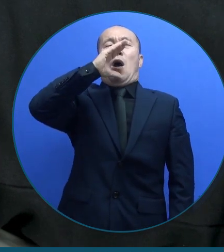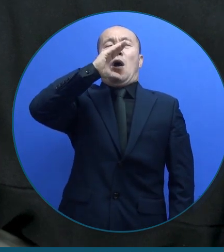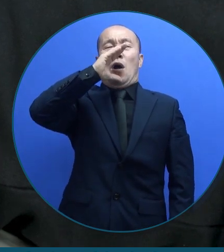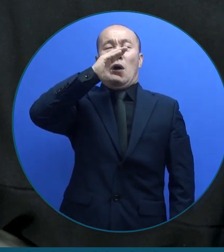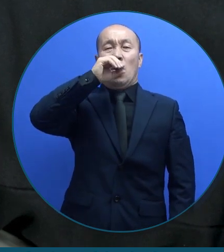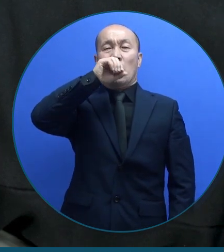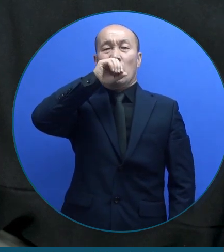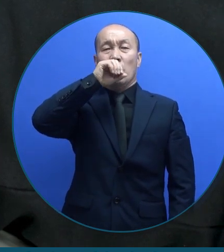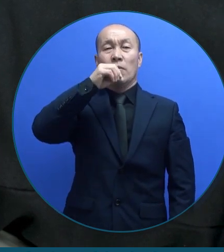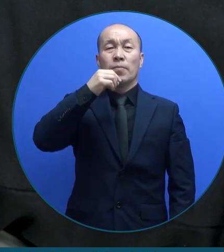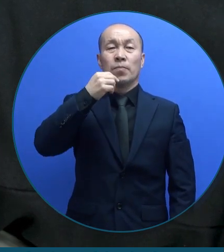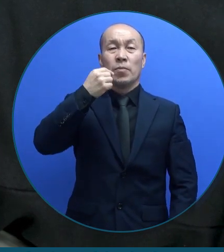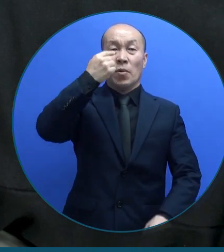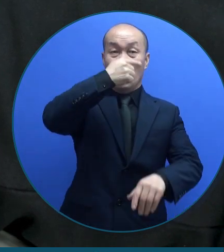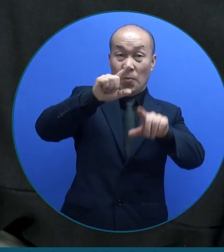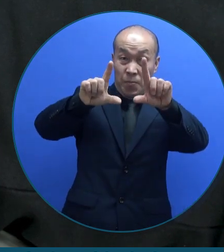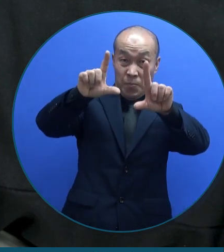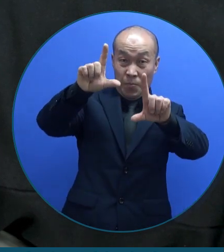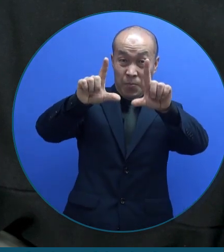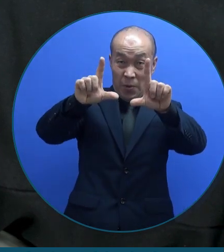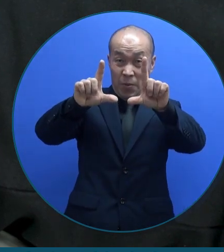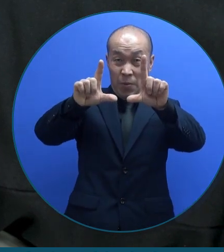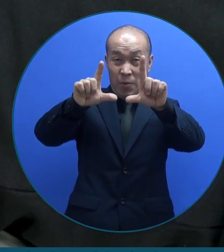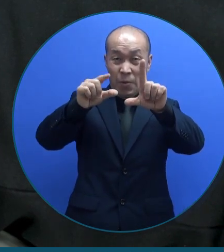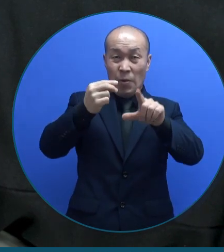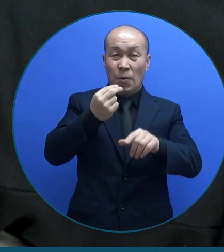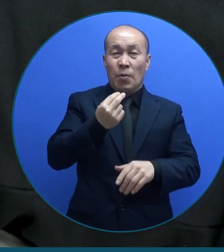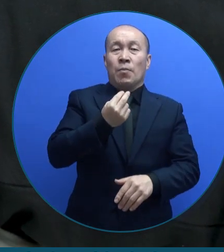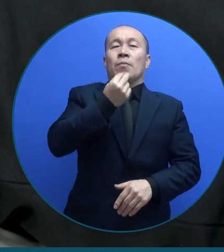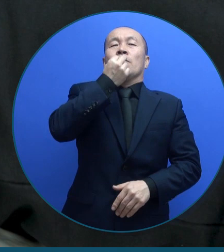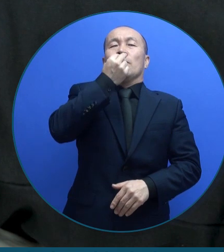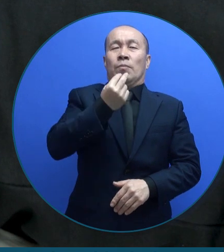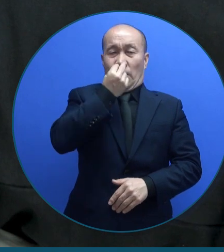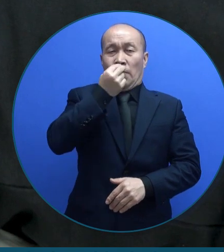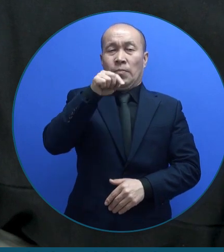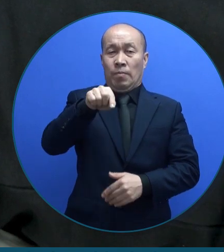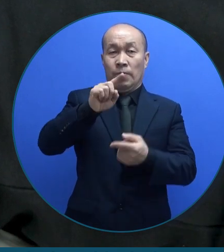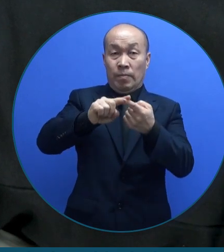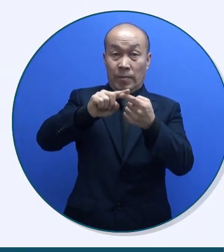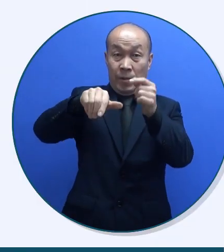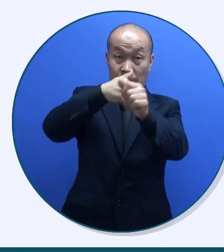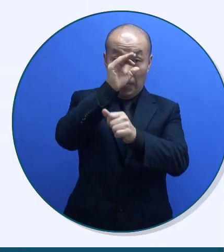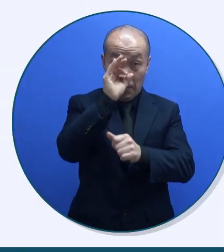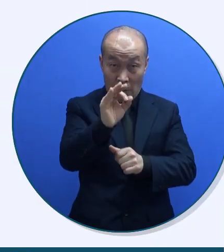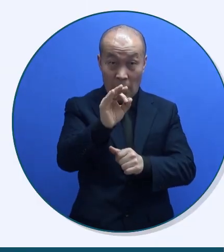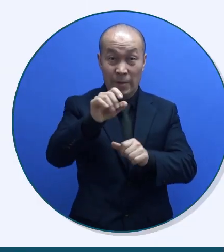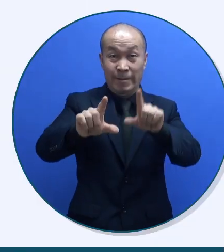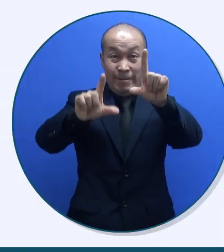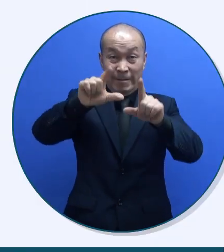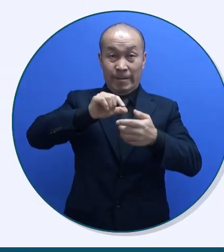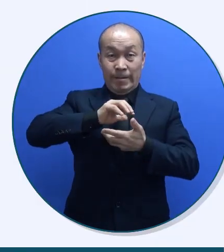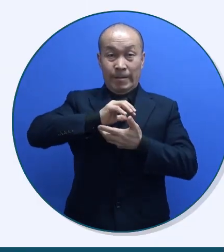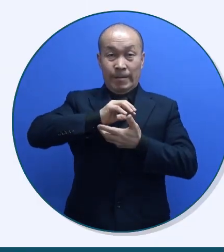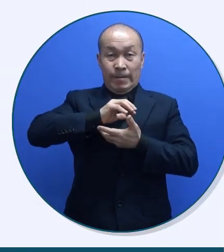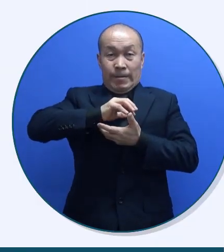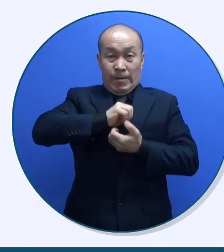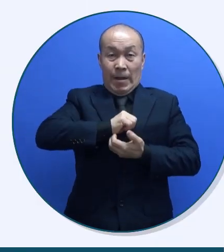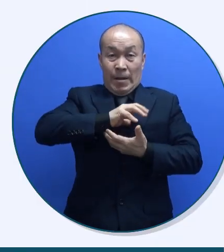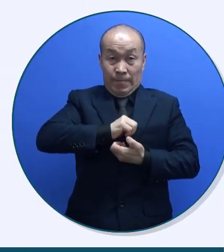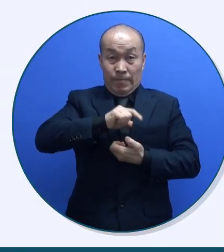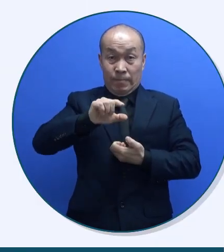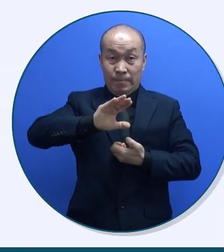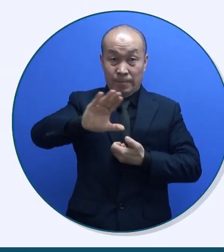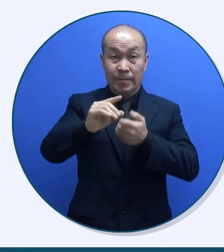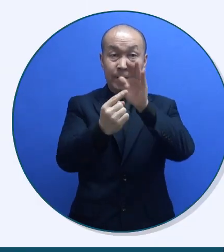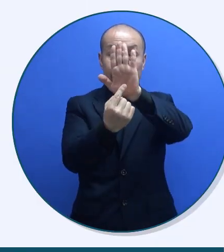갑자기 헐떡이는 모습을 보인다거나 마치 한숨을 쉬는 것처럼 보이기도 합니다. 이러한 모습은 심장이